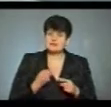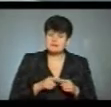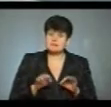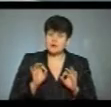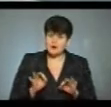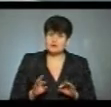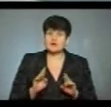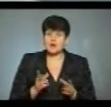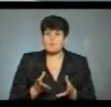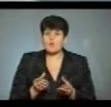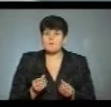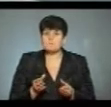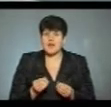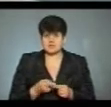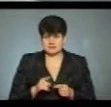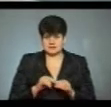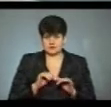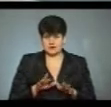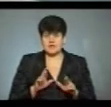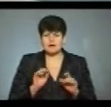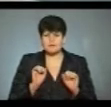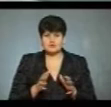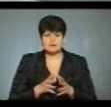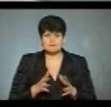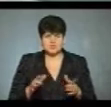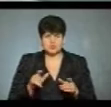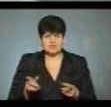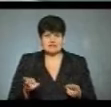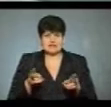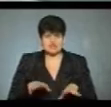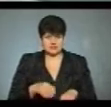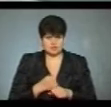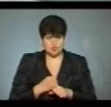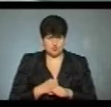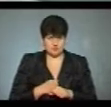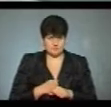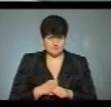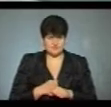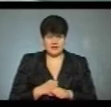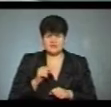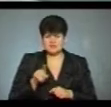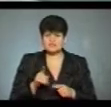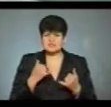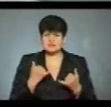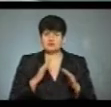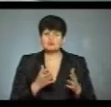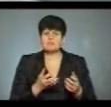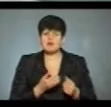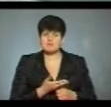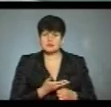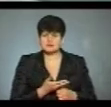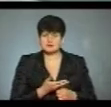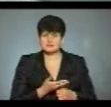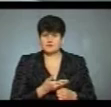можна пом'якшити ці процедури, як можна якомога більше людей залишити на роботі. А скажіть, будь ласка, то, що вони зараз будуть приймати, воно